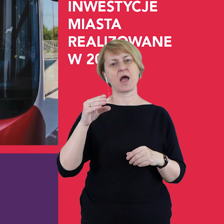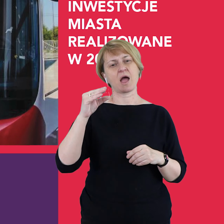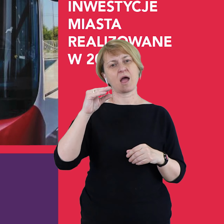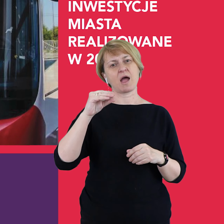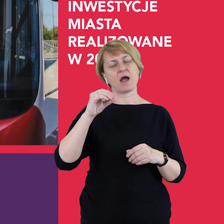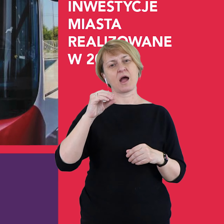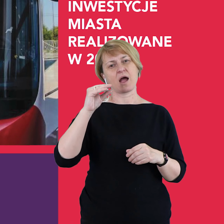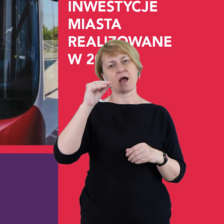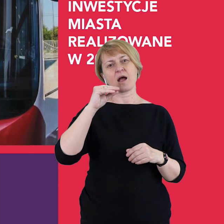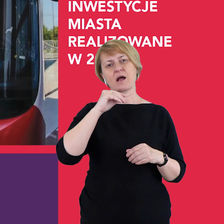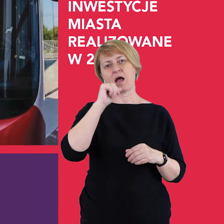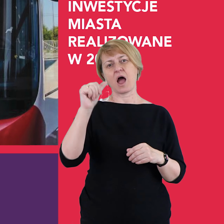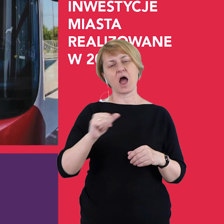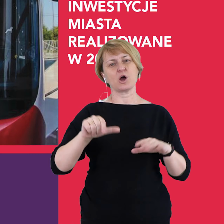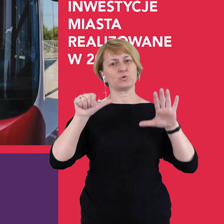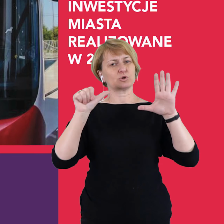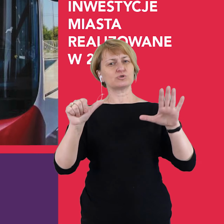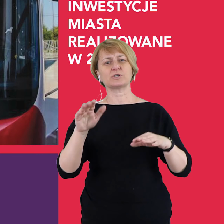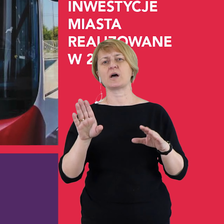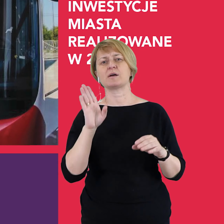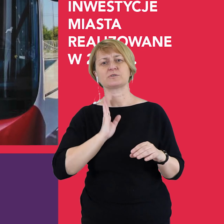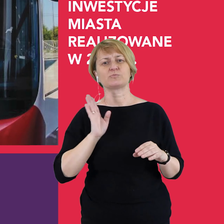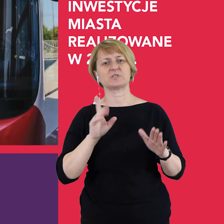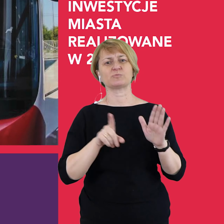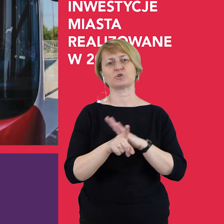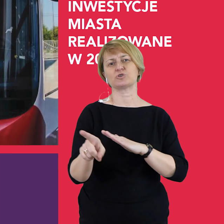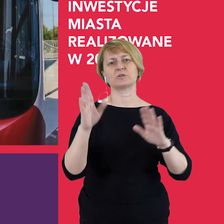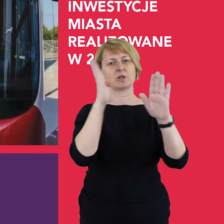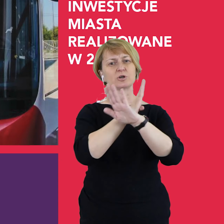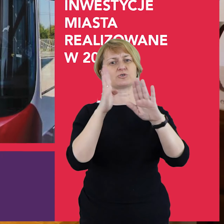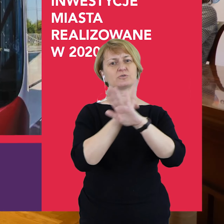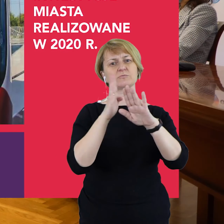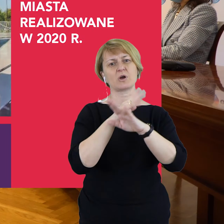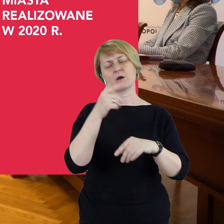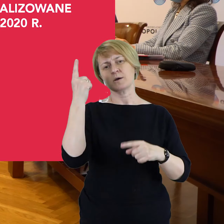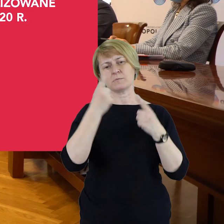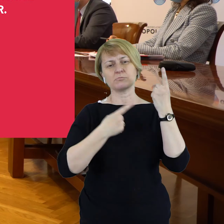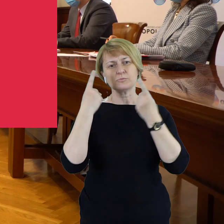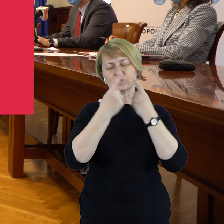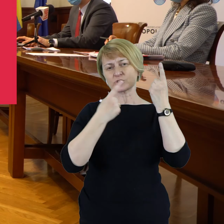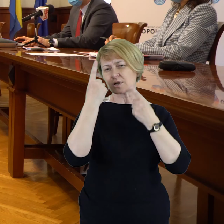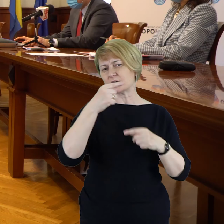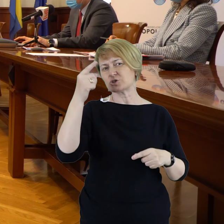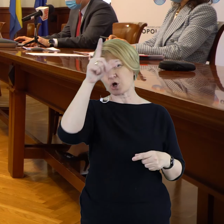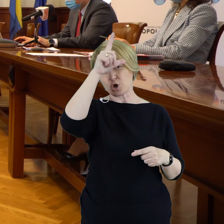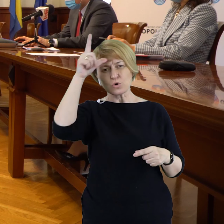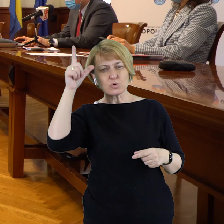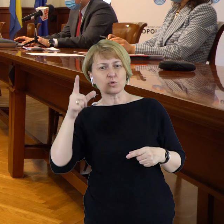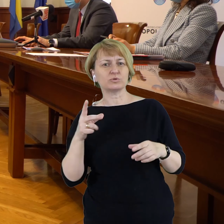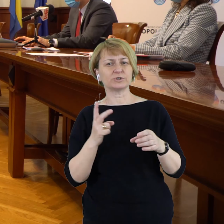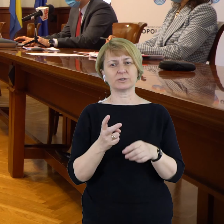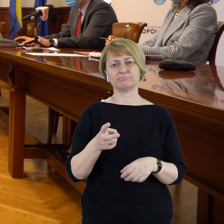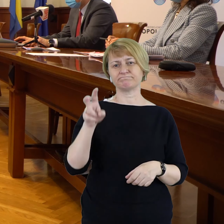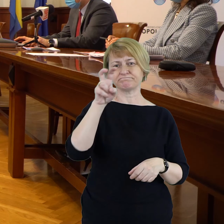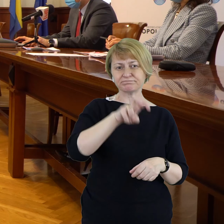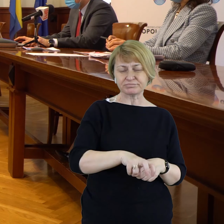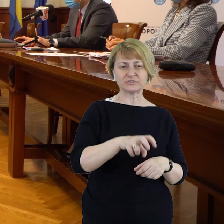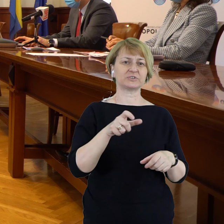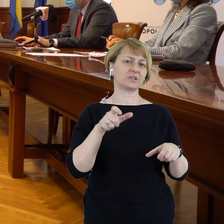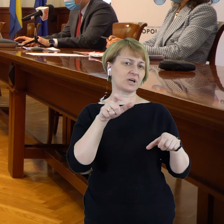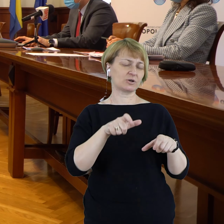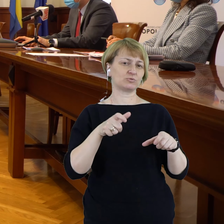najwyższe normy Euro 6, więc bezpieczne dla środowiska. O wysokim standardzie, więc myślę, że mieszkańcy mają frajdę, kiedy jeżdżą